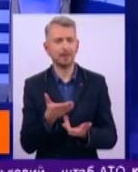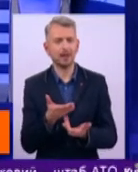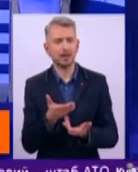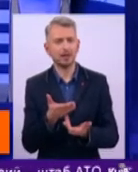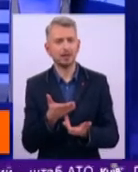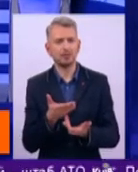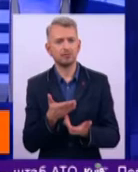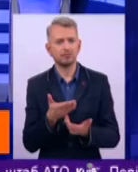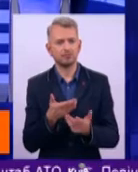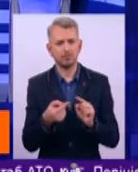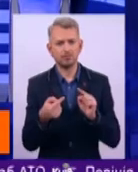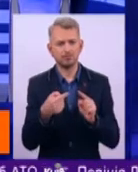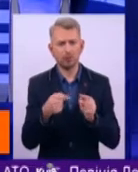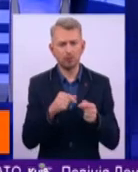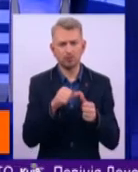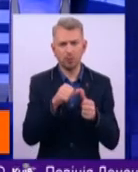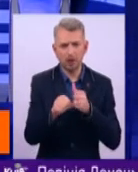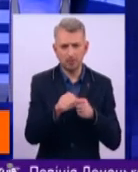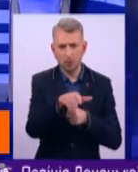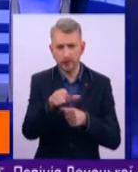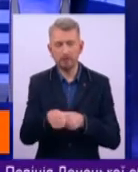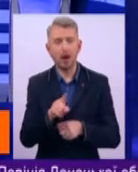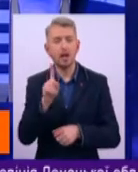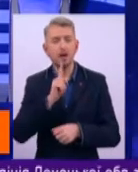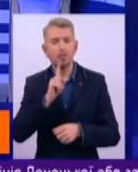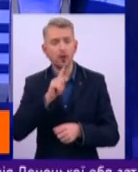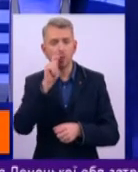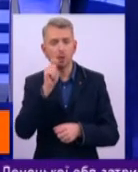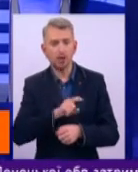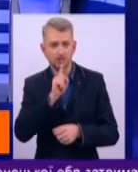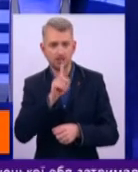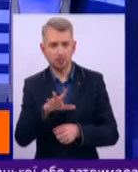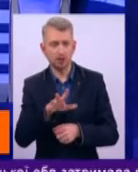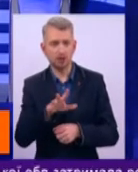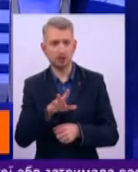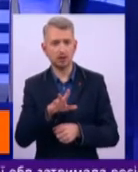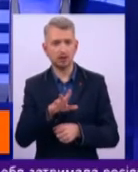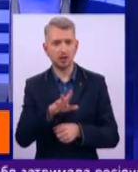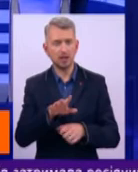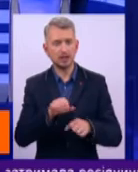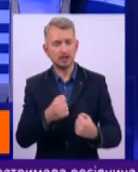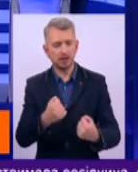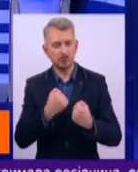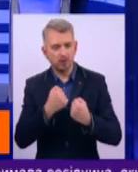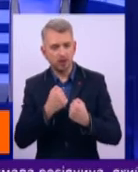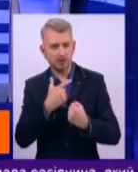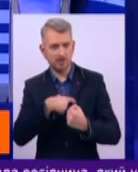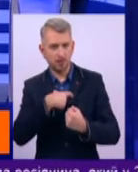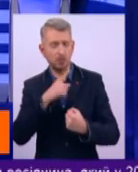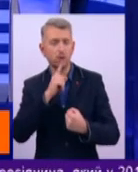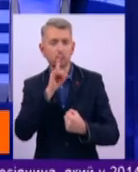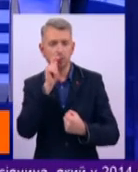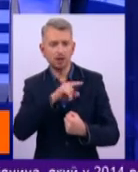по відношенню проти окремих осіб. Але поки Україна не буде захищати себе, поки Україна не